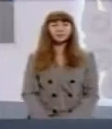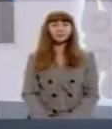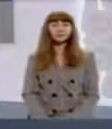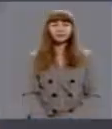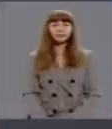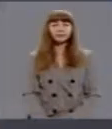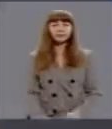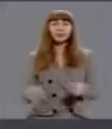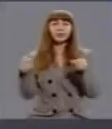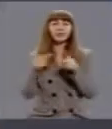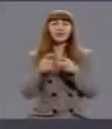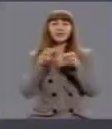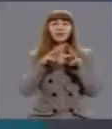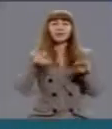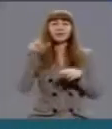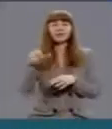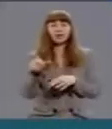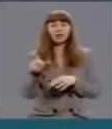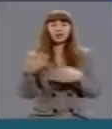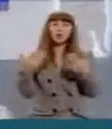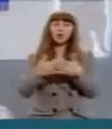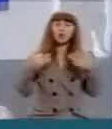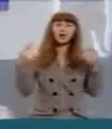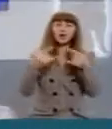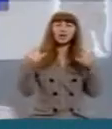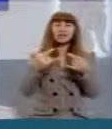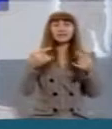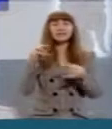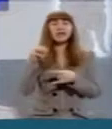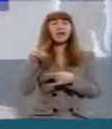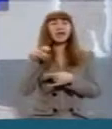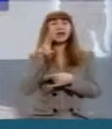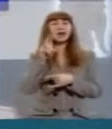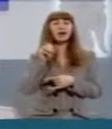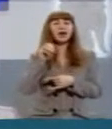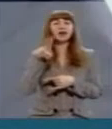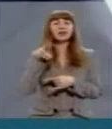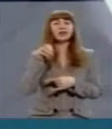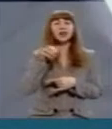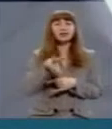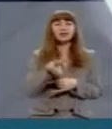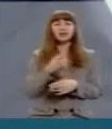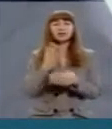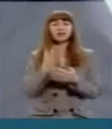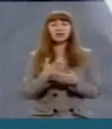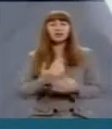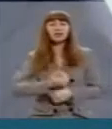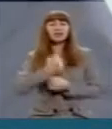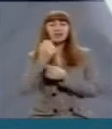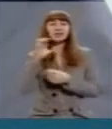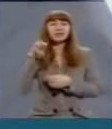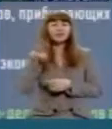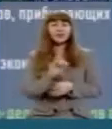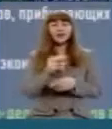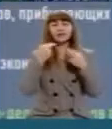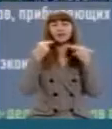Министрдің мәліметі бойынша, жаңарналардан бөлек бұрыннан бар ақпарат құралдарына да мемлекет тарапынан көрсетілетін қолдау артып отыр. Пандемия кезінде